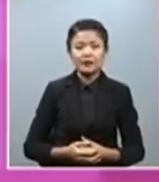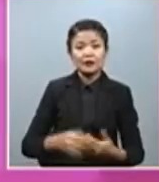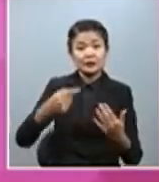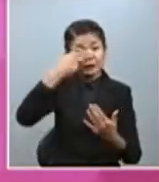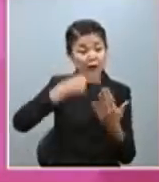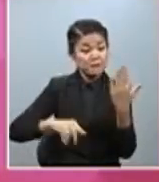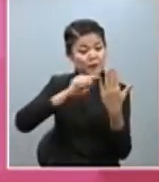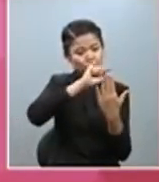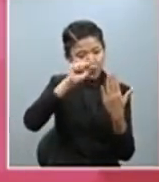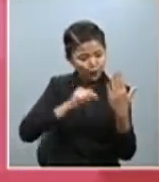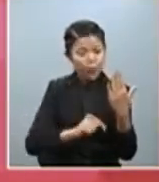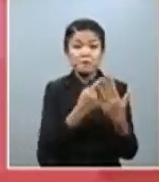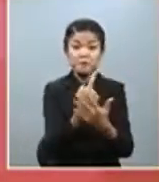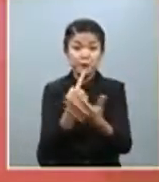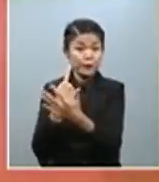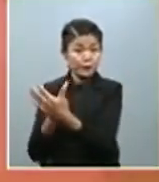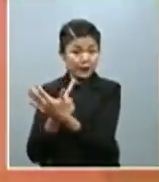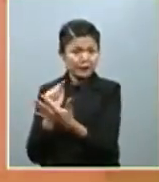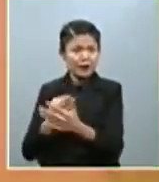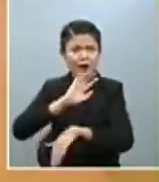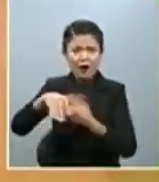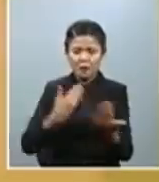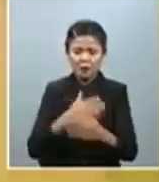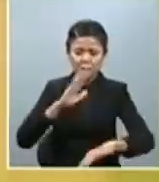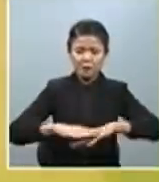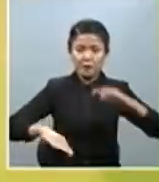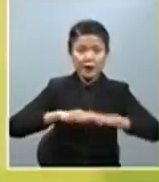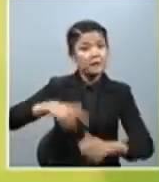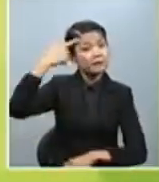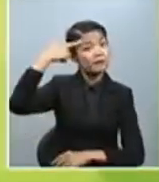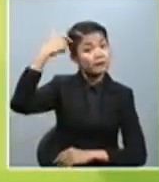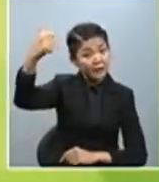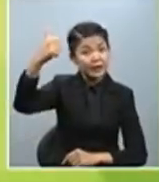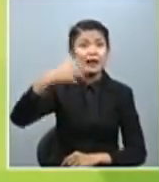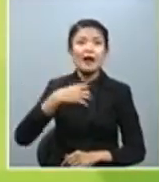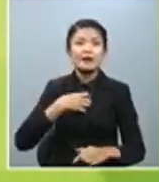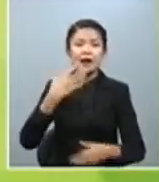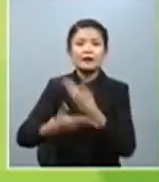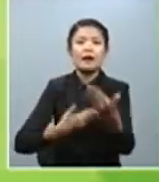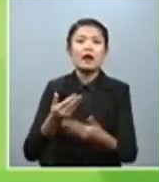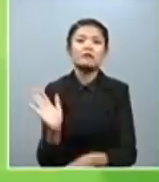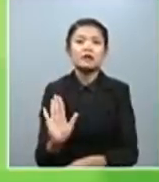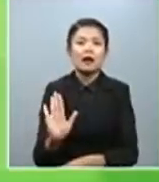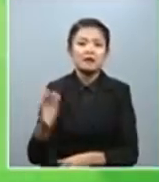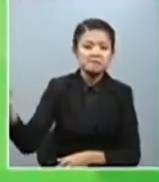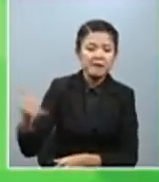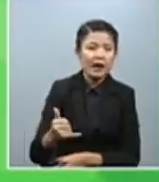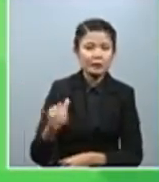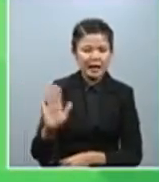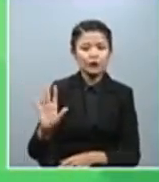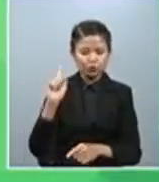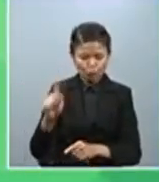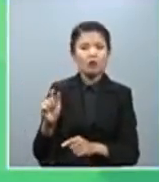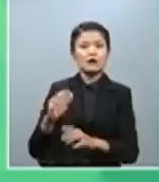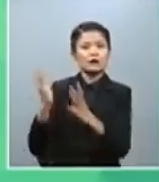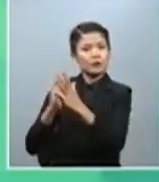3ทุกๆคนเนี่ยนะครับมีฝีมือหมดไม่ใช่แค่ฉันอยากออกแฟร ์นะครับ ไม่ใช่ฉันอยากออกแฟร์ฉันจะมาไม่ได้มา ฮะ นะครับ